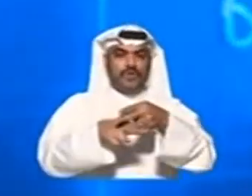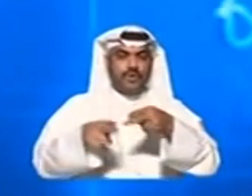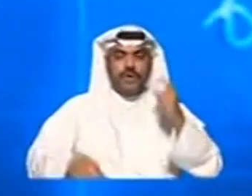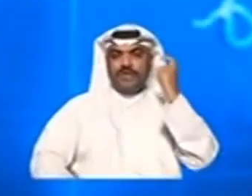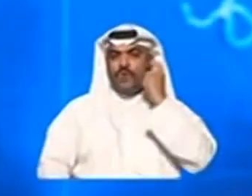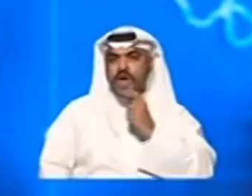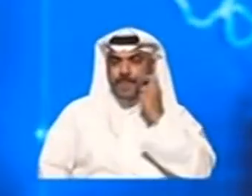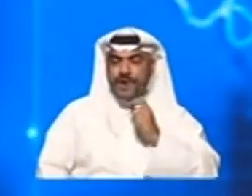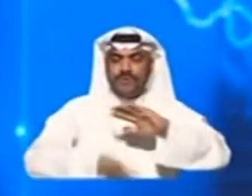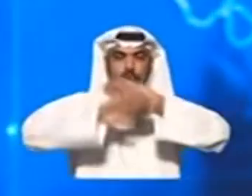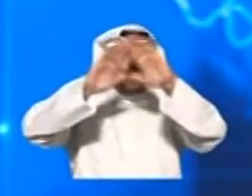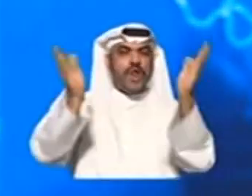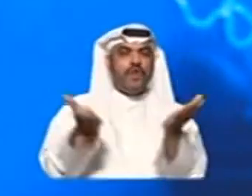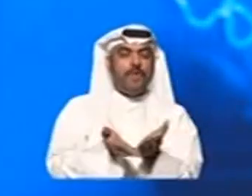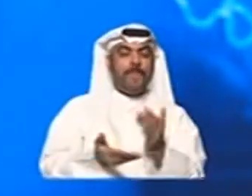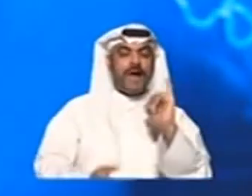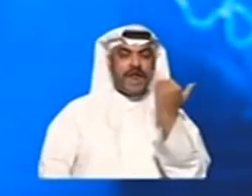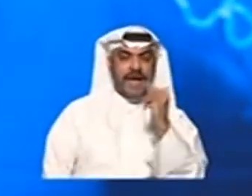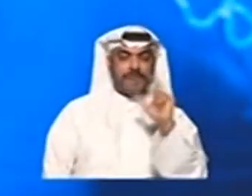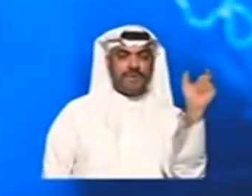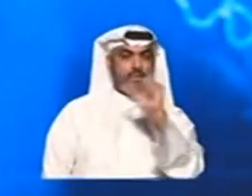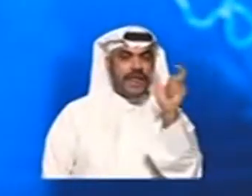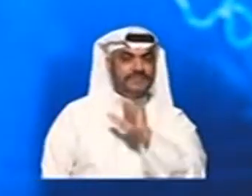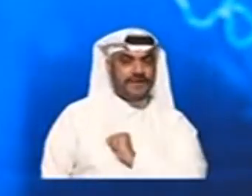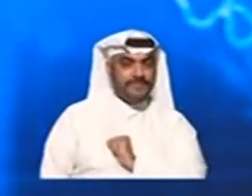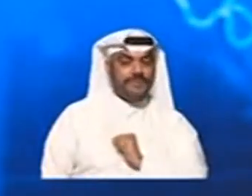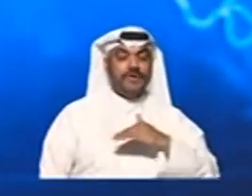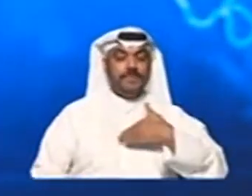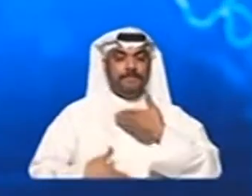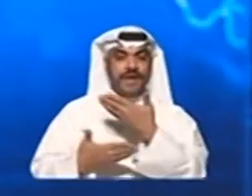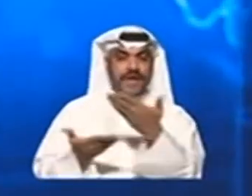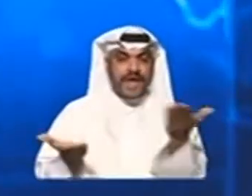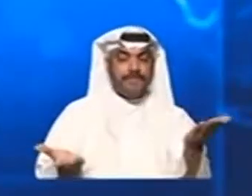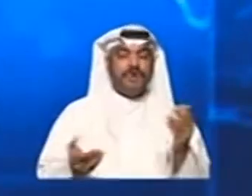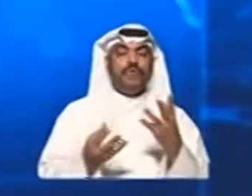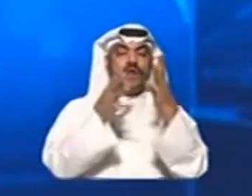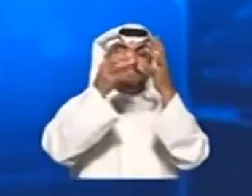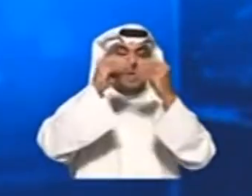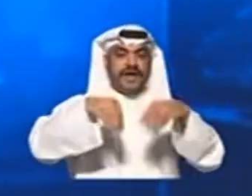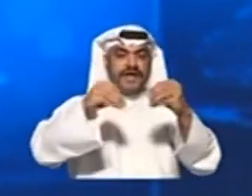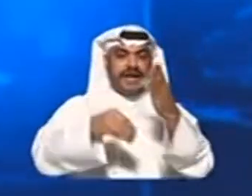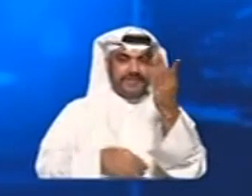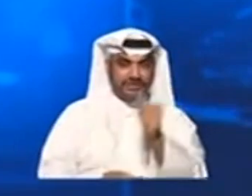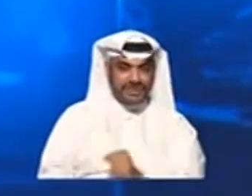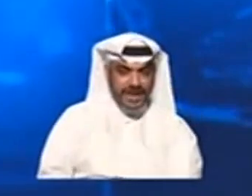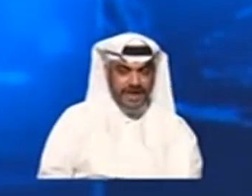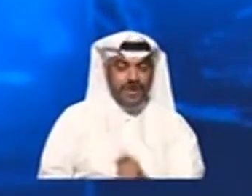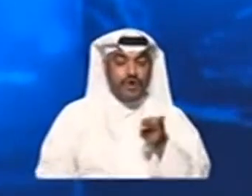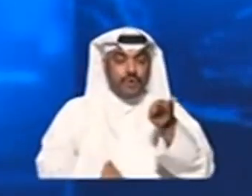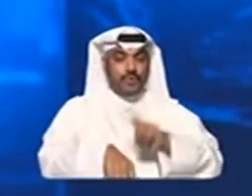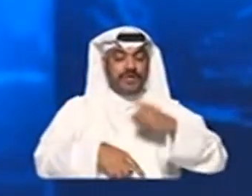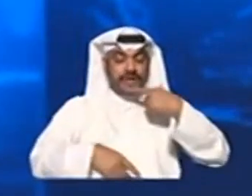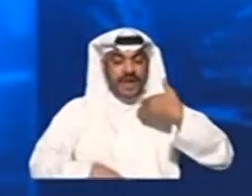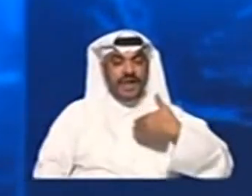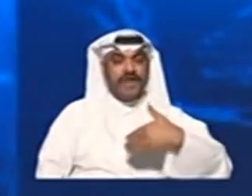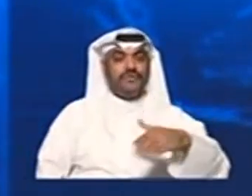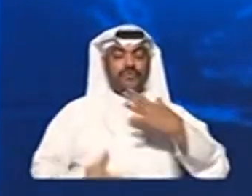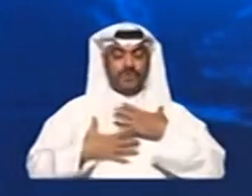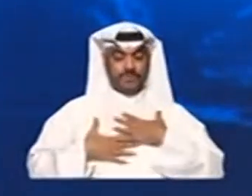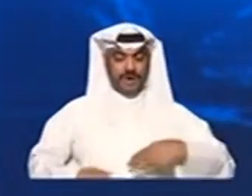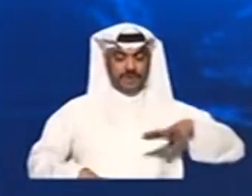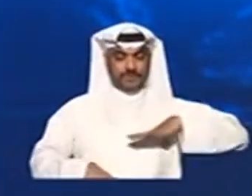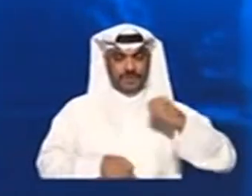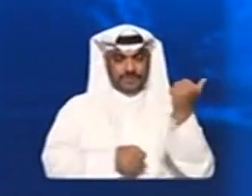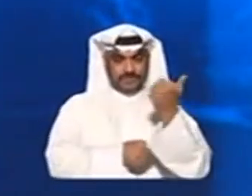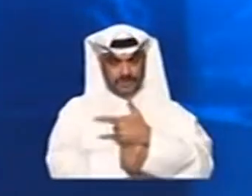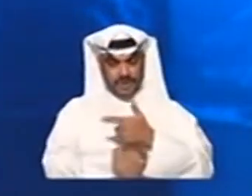الشقيقين والأمتين العربية والإسلامية بوافر الخير واليمن والبركات، وأن يديم على سمو نائب الأمير